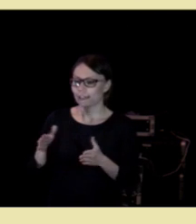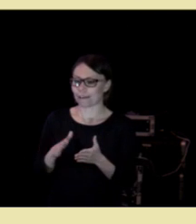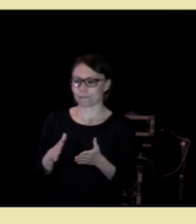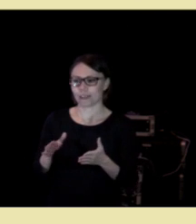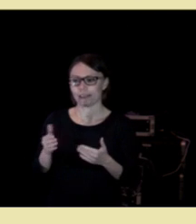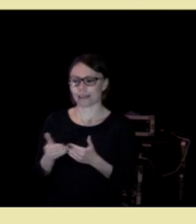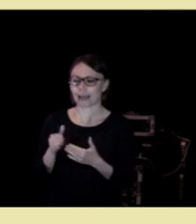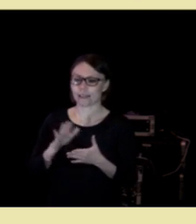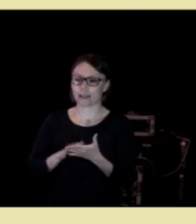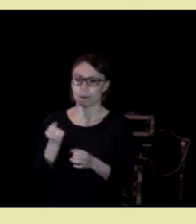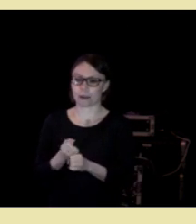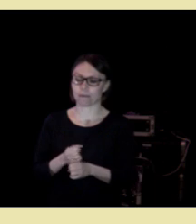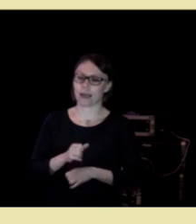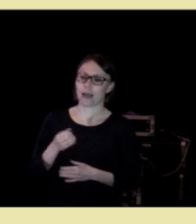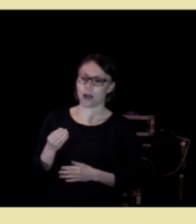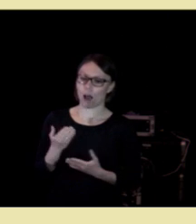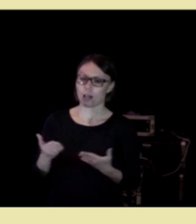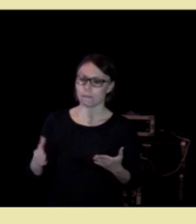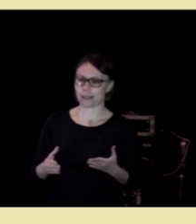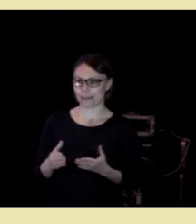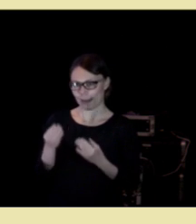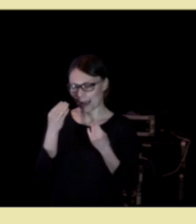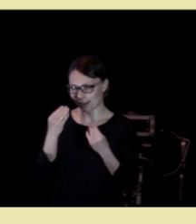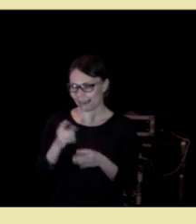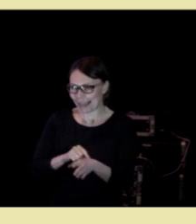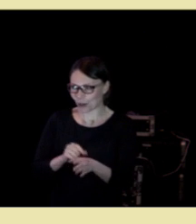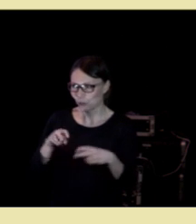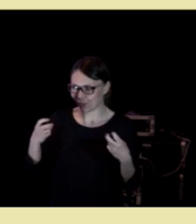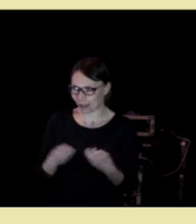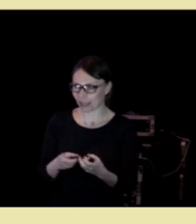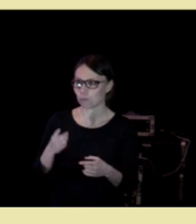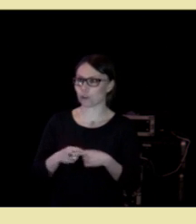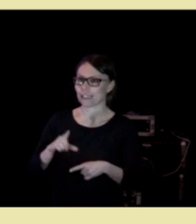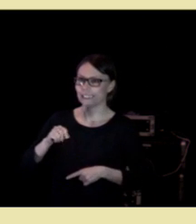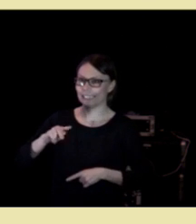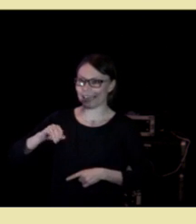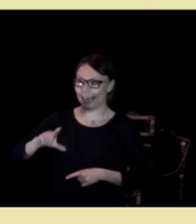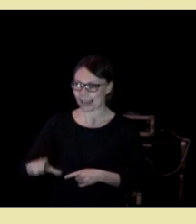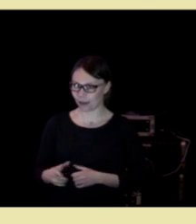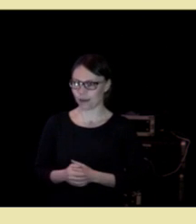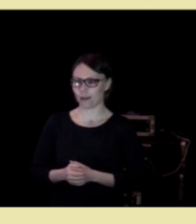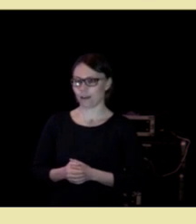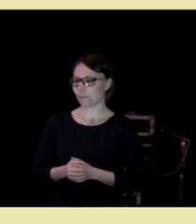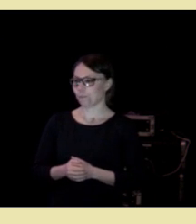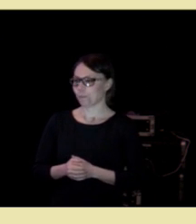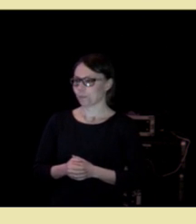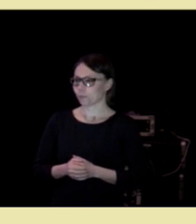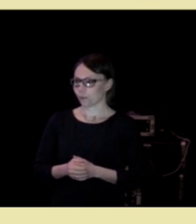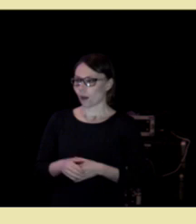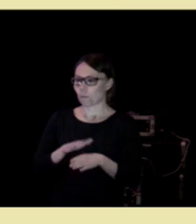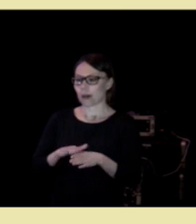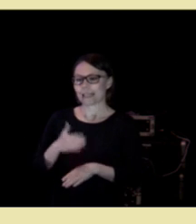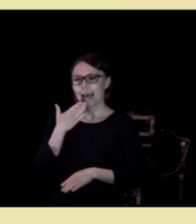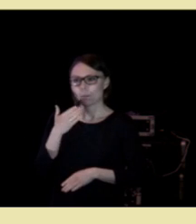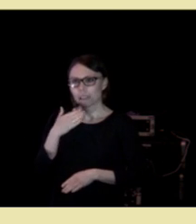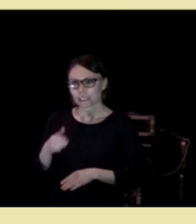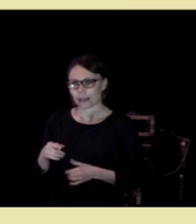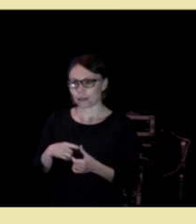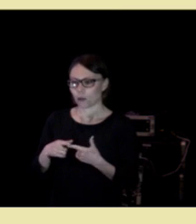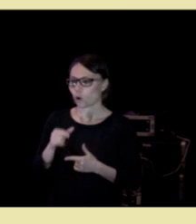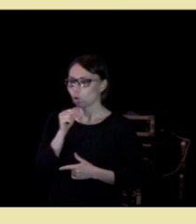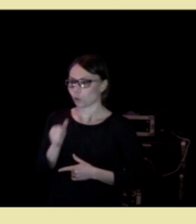med Allmennlegeutvalget og SKILL, Senter for kvalitet i legekontor. Både Marit Hermansen og